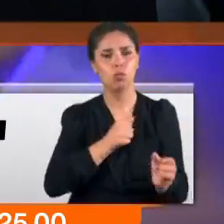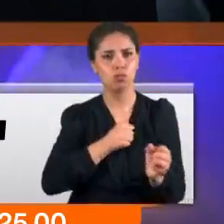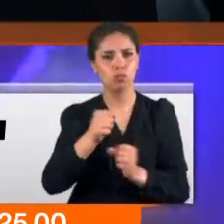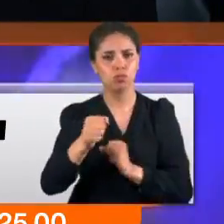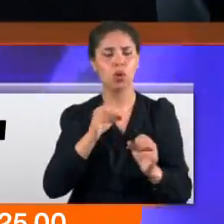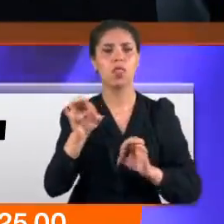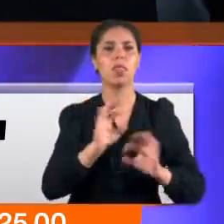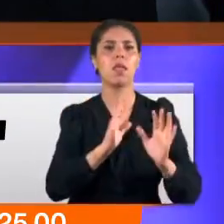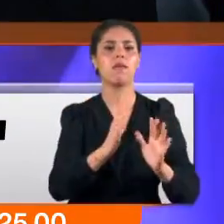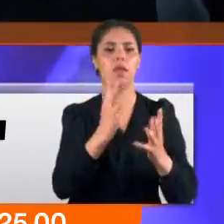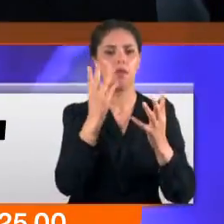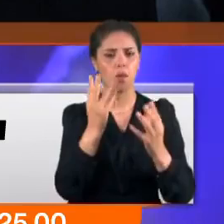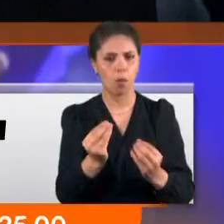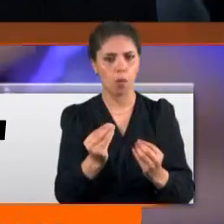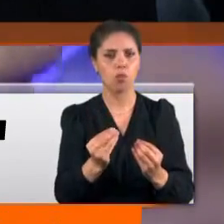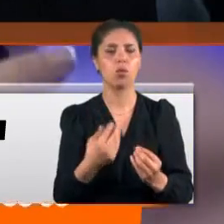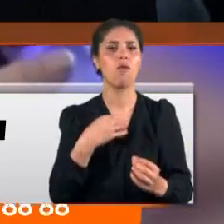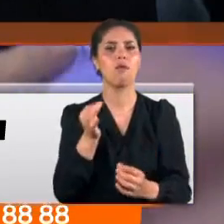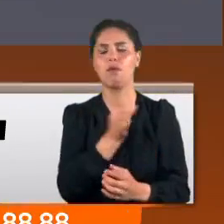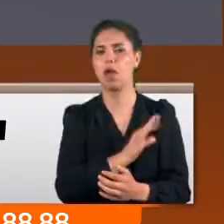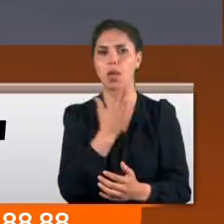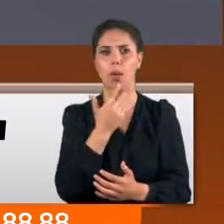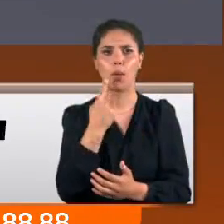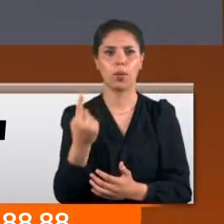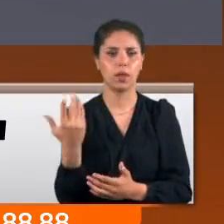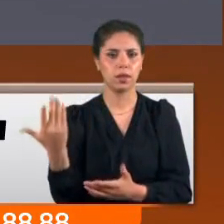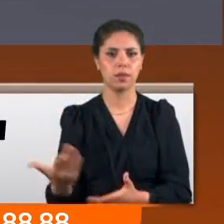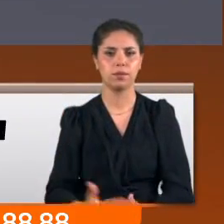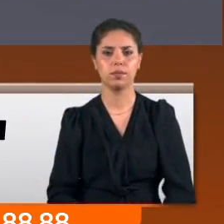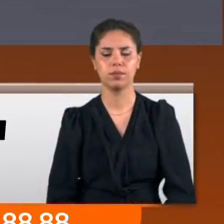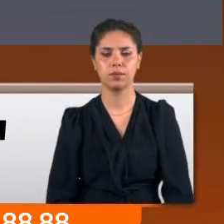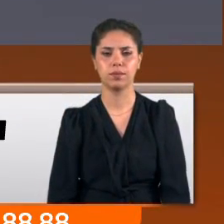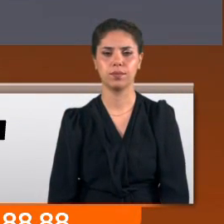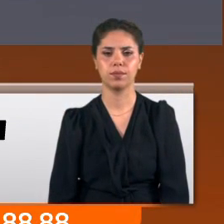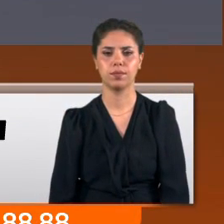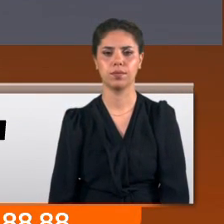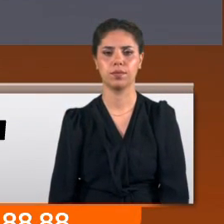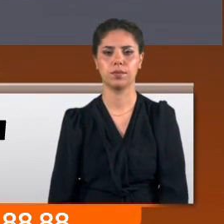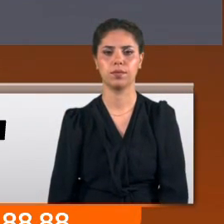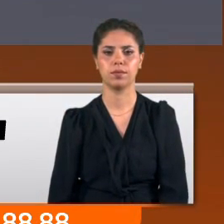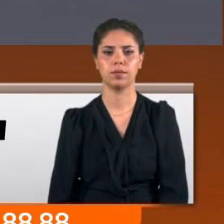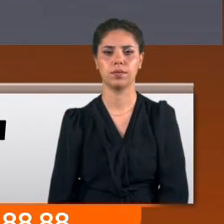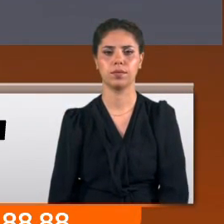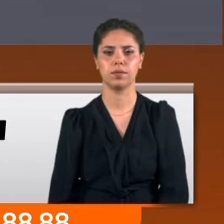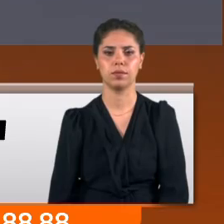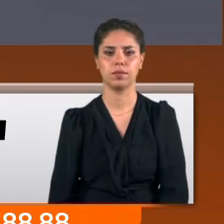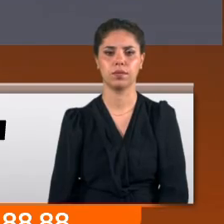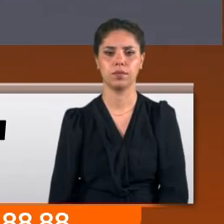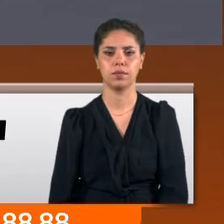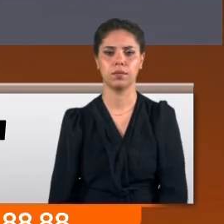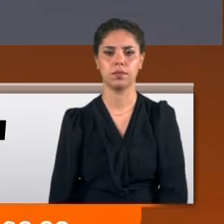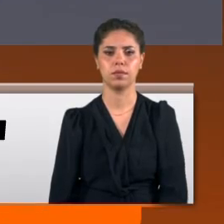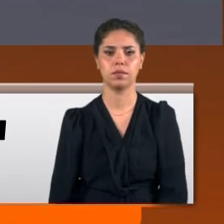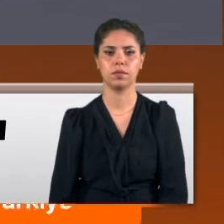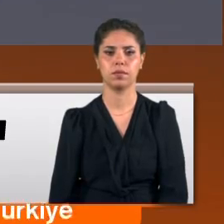tedavisinin hala devam ettiğini ancak sonuç alamadığını duyurdu. Bu arada sürekli tedavi görüyorum. Kafama yediğim iğne sayısını, yuttuğum